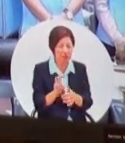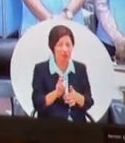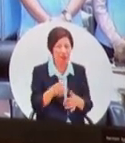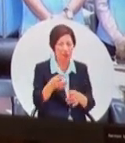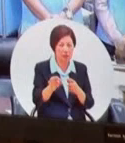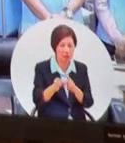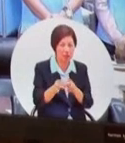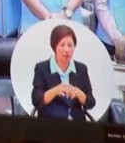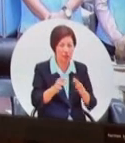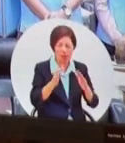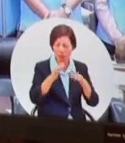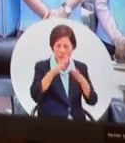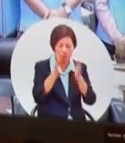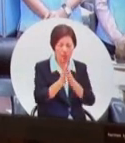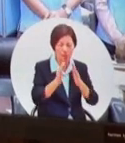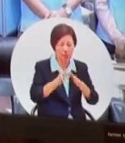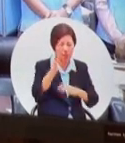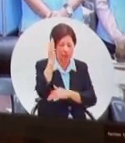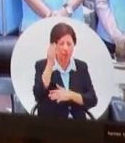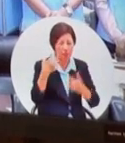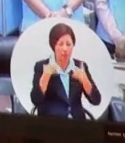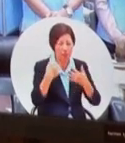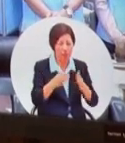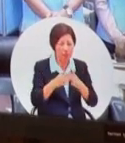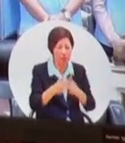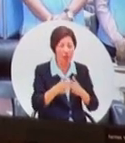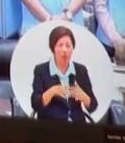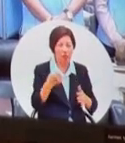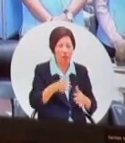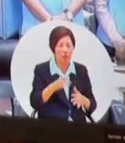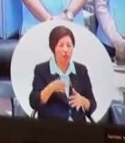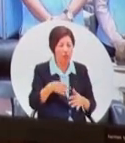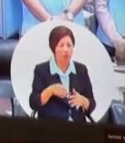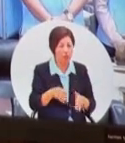有往上查，这个市政府能够再往